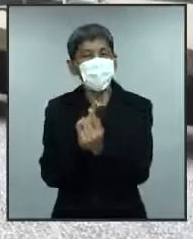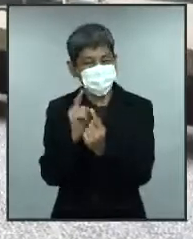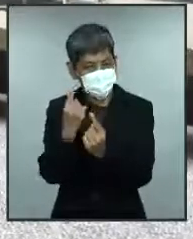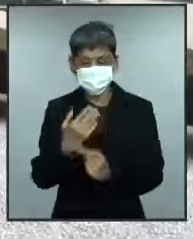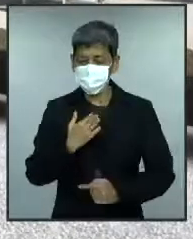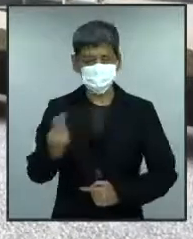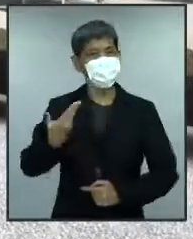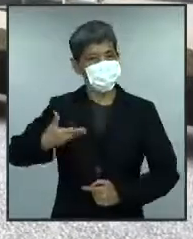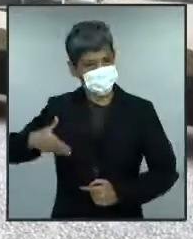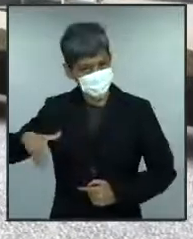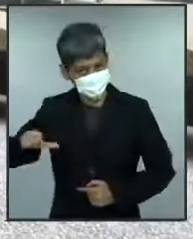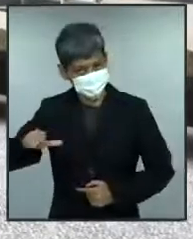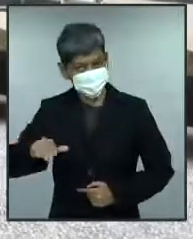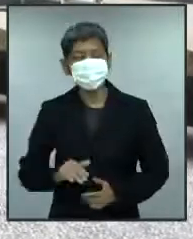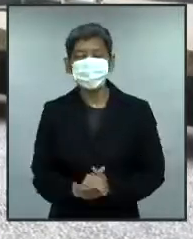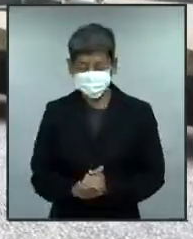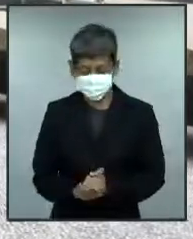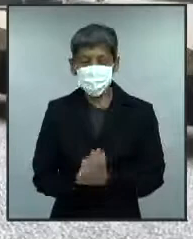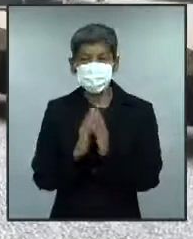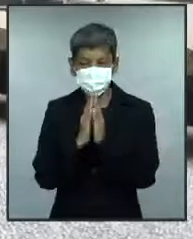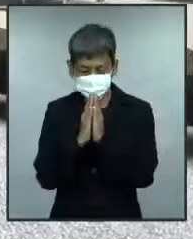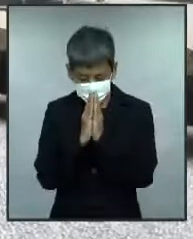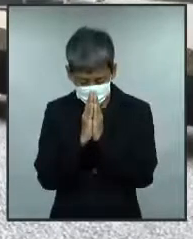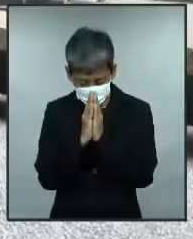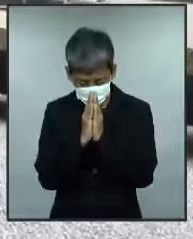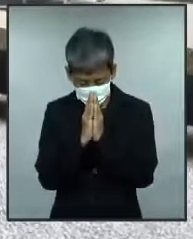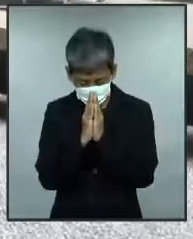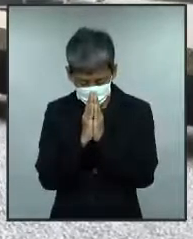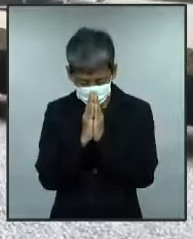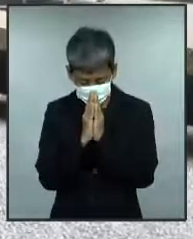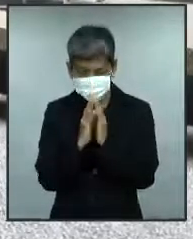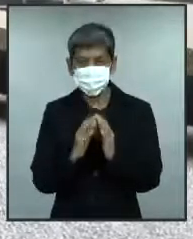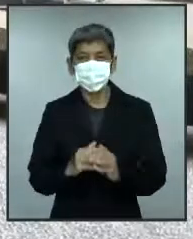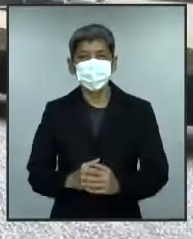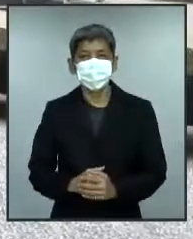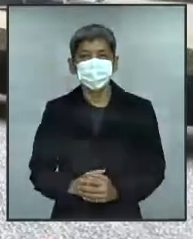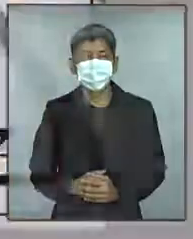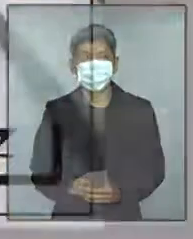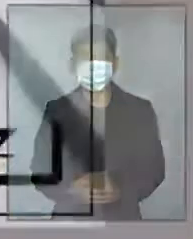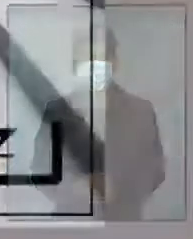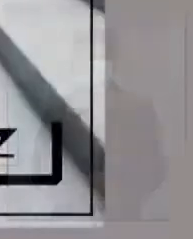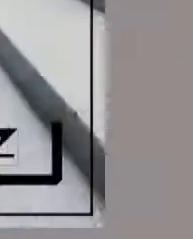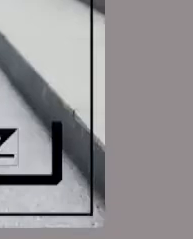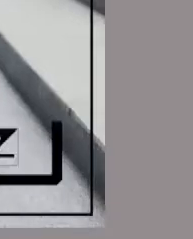ผมแล้วก็อาจารย์ต้องขอตัวลาคุณผู้ชมไปก่อนนะฮะอาจารย์ครับสวัสดีครับ สวัสดีครับ สวัสดีครับ สวัสดีครับ